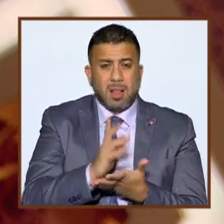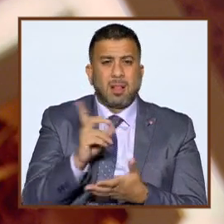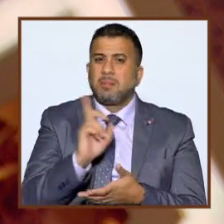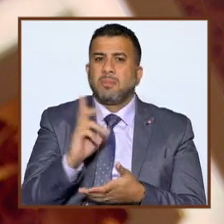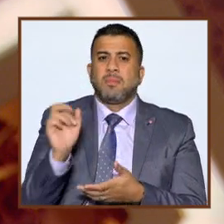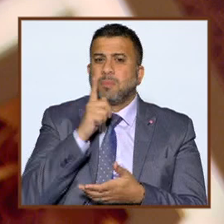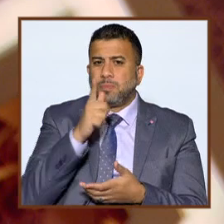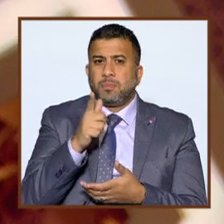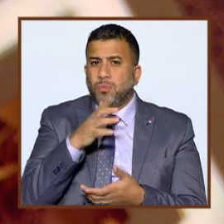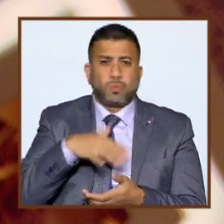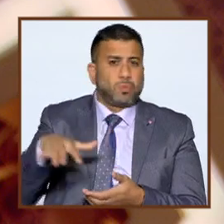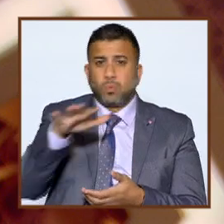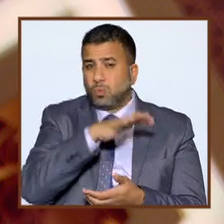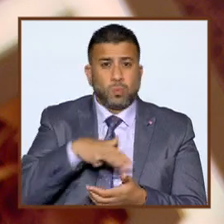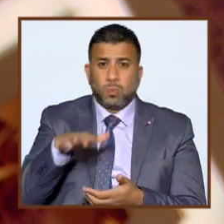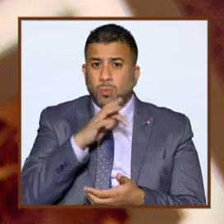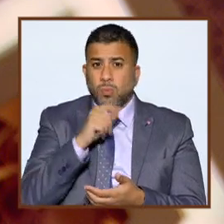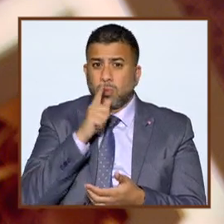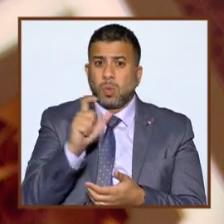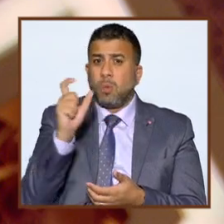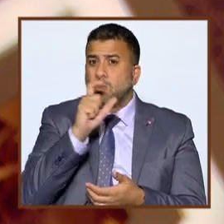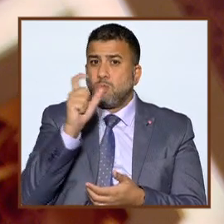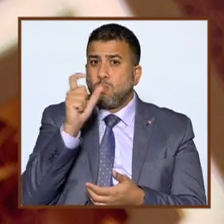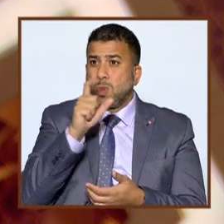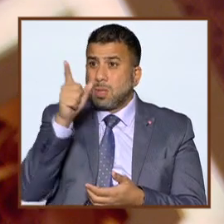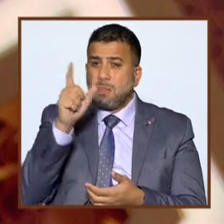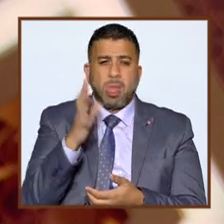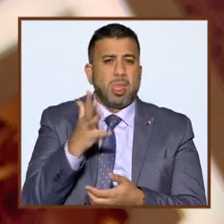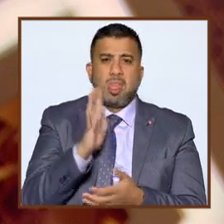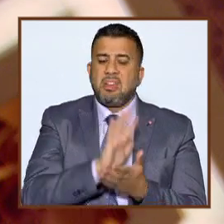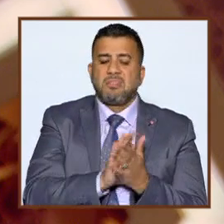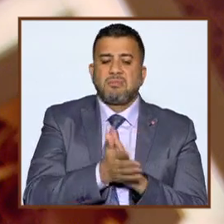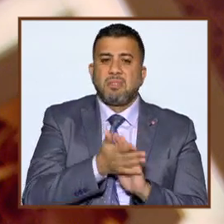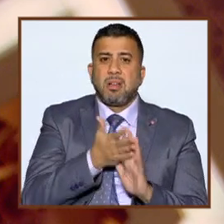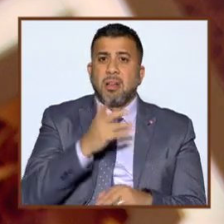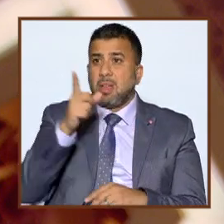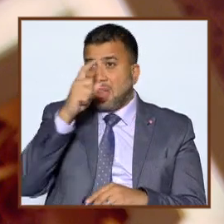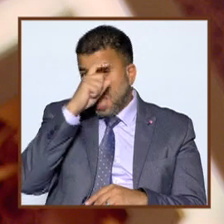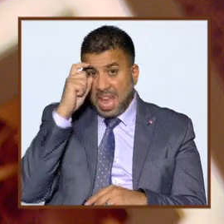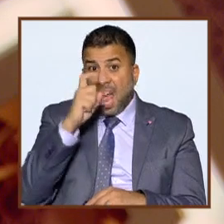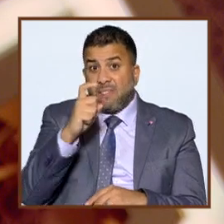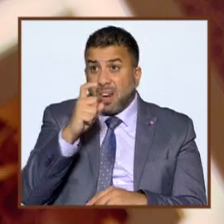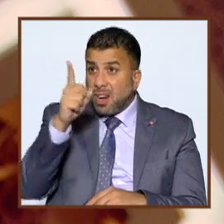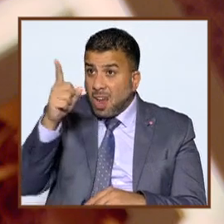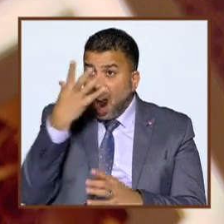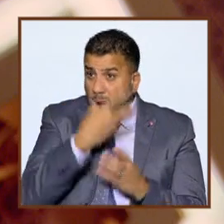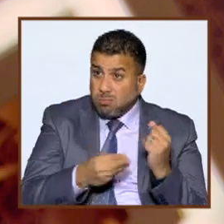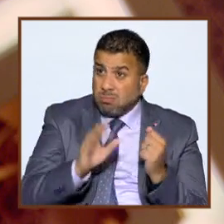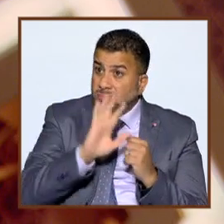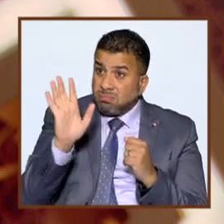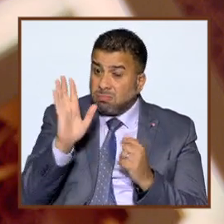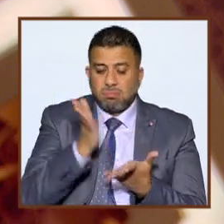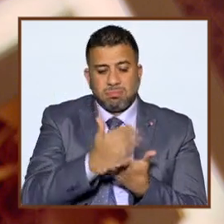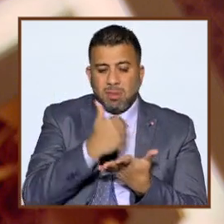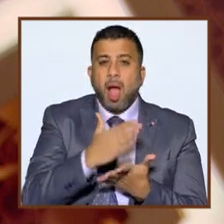المجمع عليه عند أهل السنة أن غير المسلم لا يرث المسلم، فالابن إذا كفر بالله والعياذ بالله هو محروم